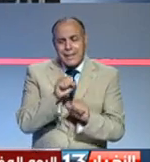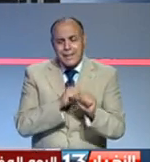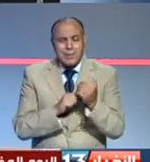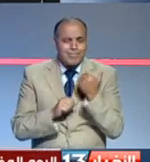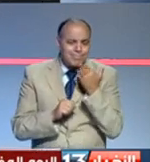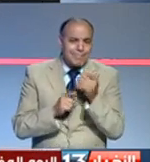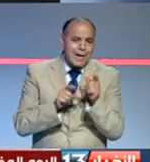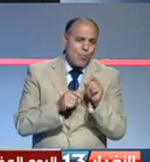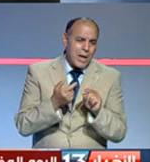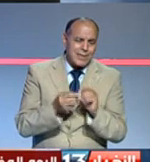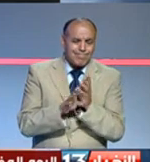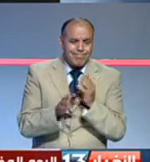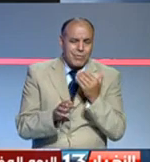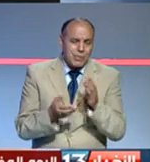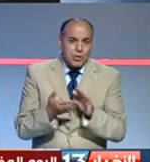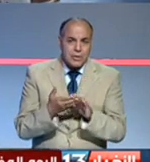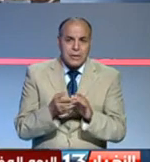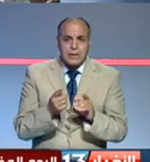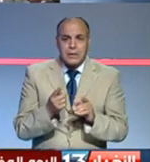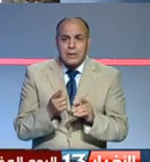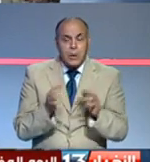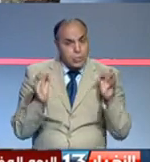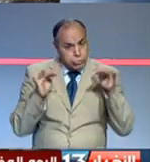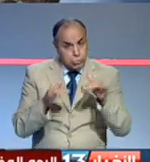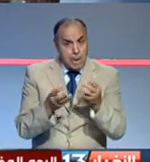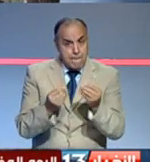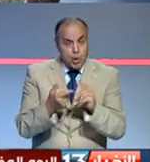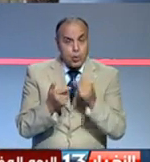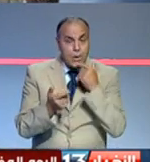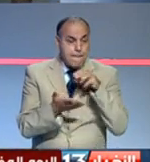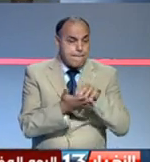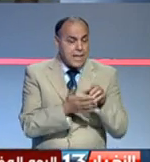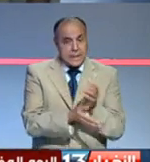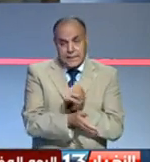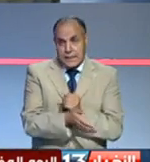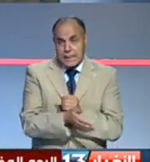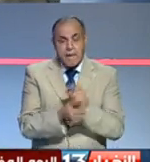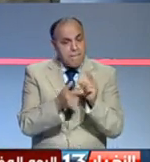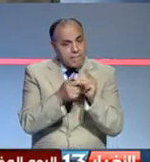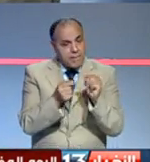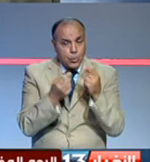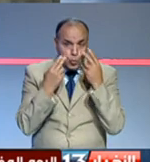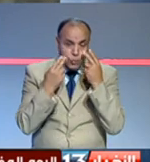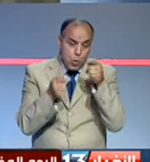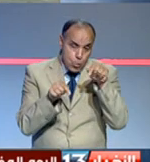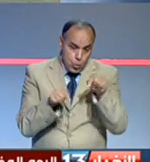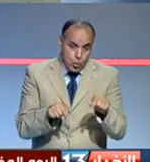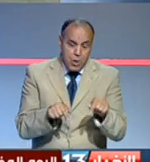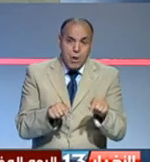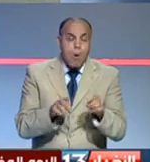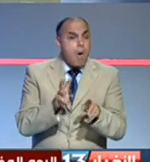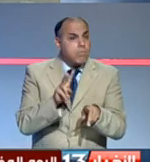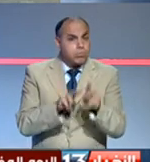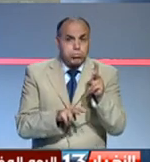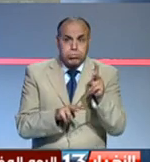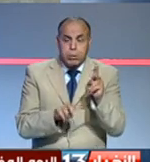احنا كمواطنين اقبال مكثف على مراكز التلقيح قد يفسر ما شهده اليوم المفتوح من تفاوت من